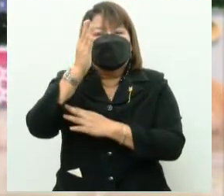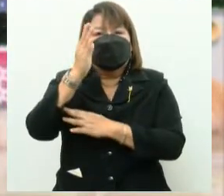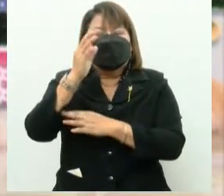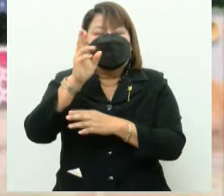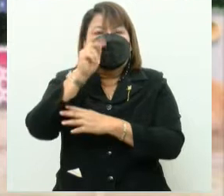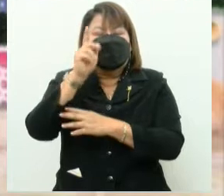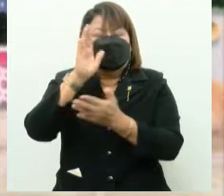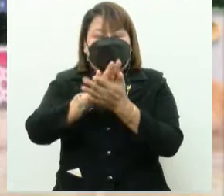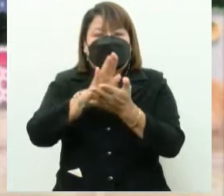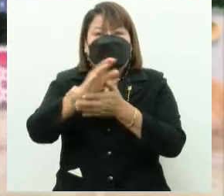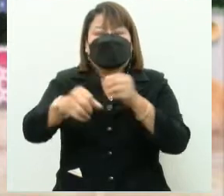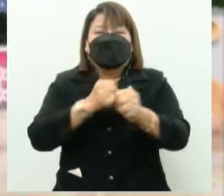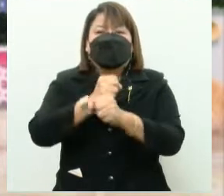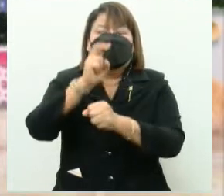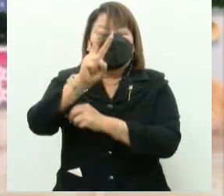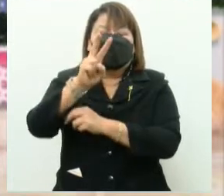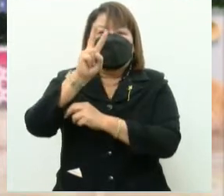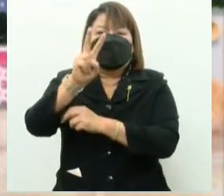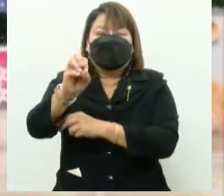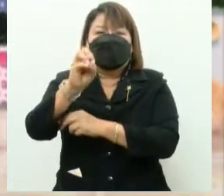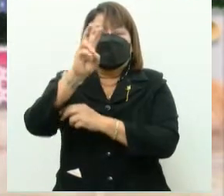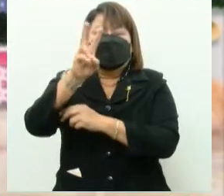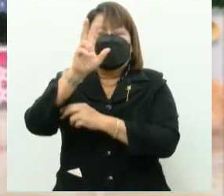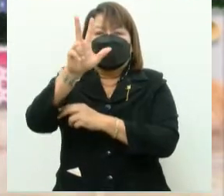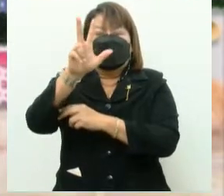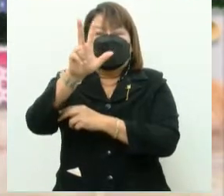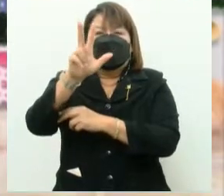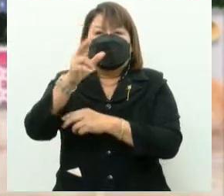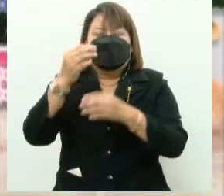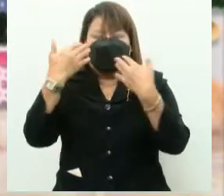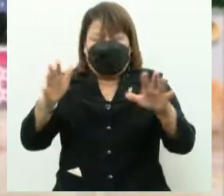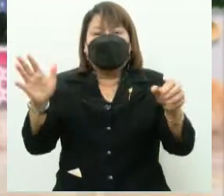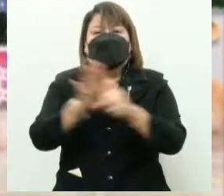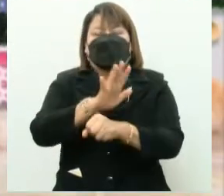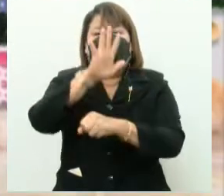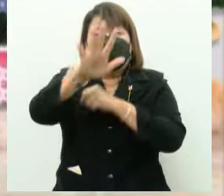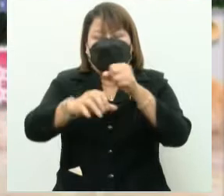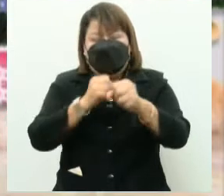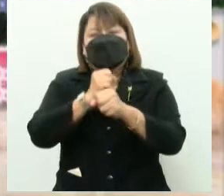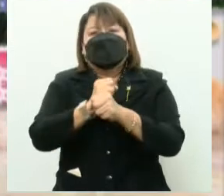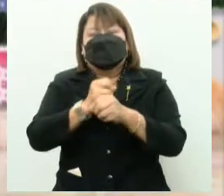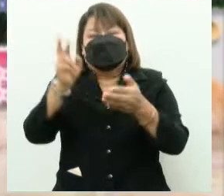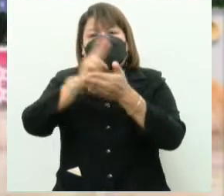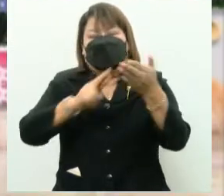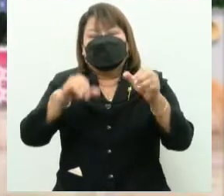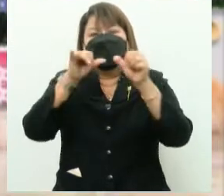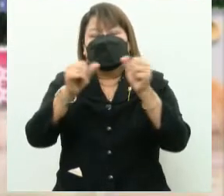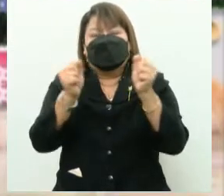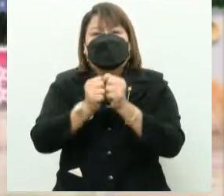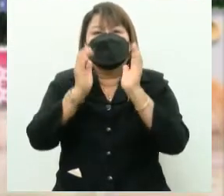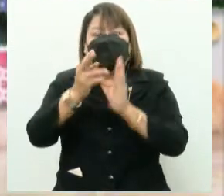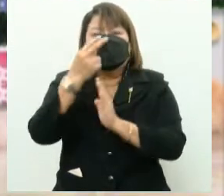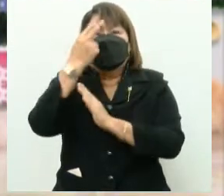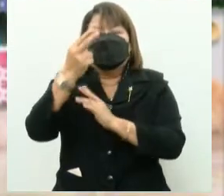2023ครับน้องแ ง่ใช่แล้วค่ะ เดินทางมากี่ปีแล้วไง 5ปีแล้วคร ับ รายการของเรายังอยู่กับคุณผู้ชมทุกท่านนะครับเรายังมีกิจ